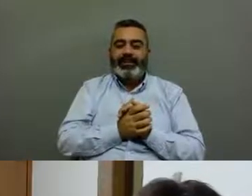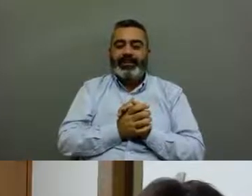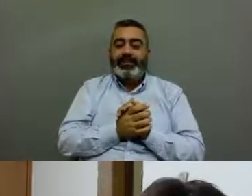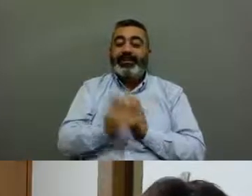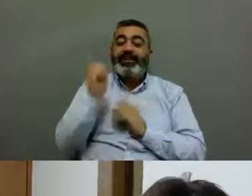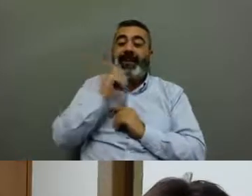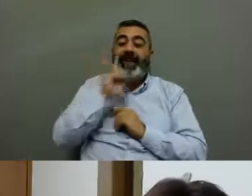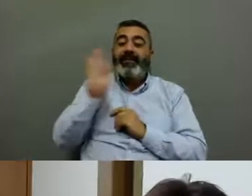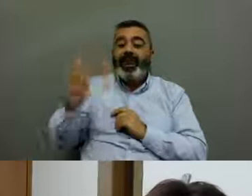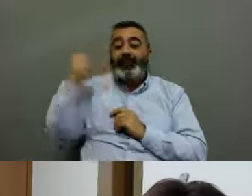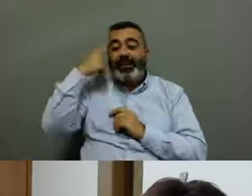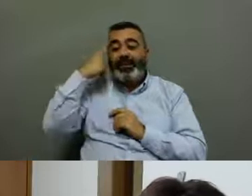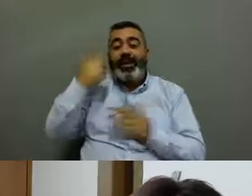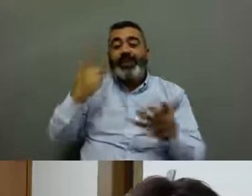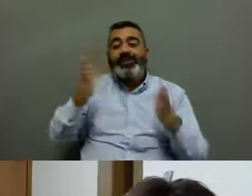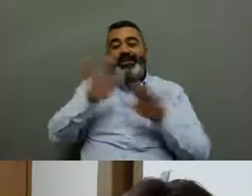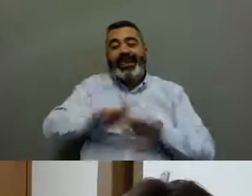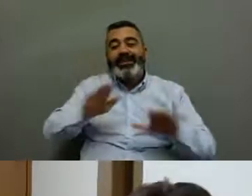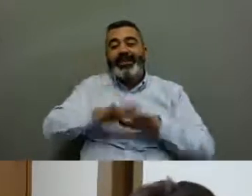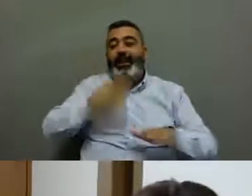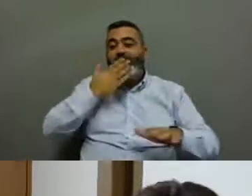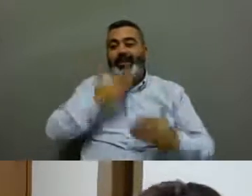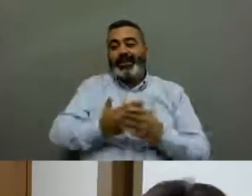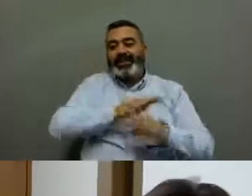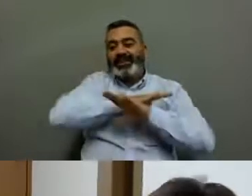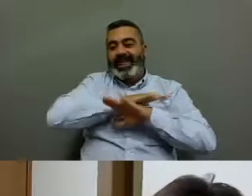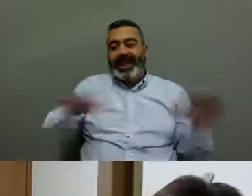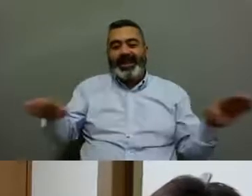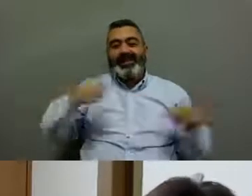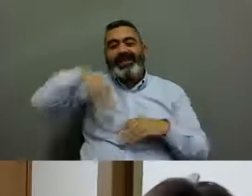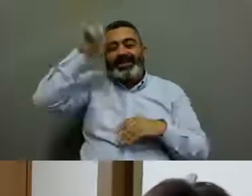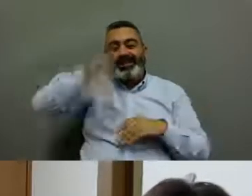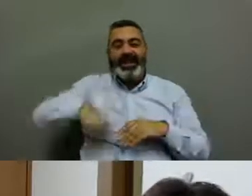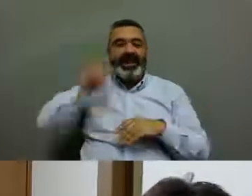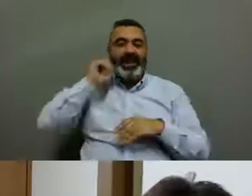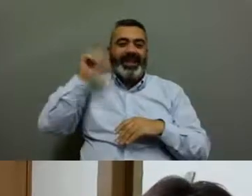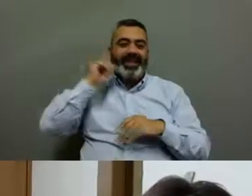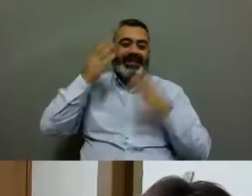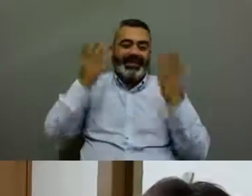Ωραία, νομίζω ότι σιγά σιγά ερχόμαστε προς το τέλος αυτής της σημερινής